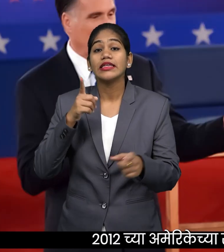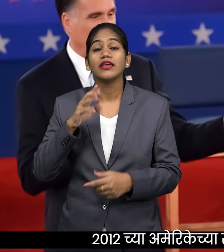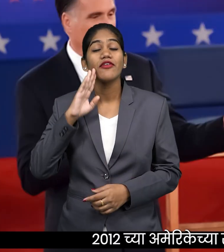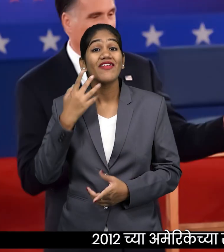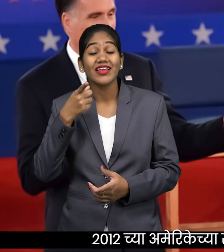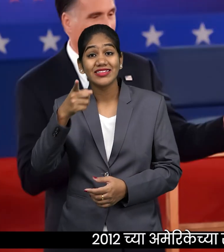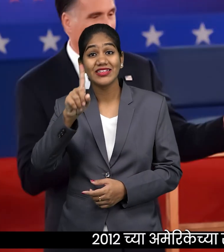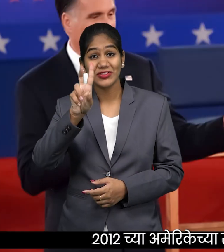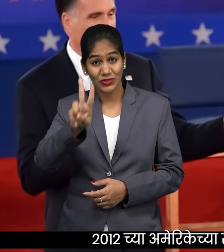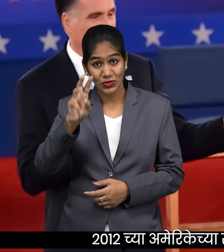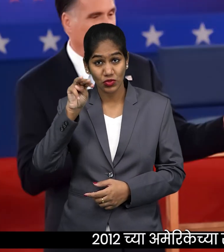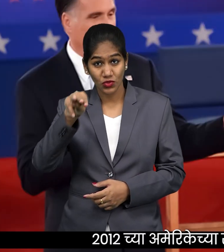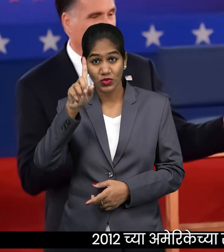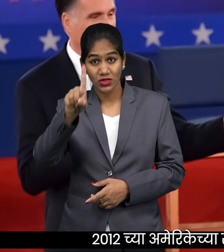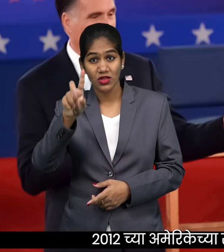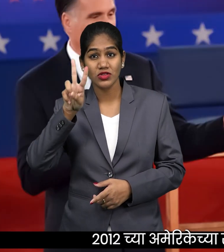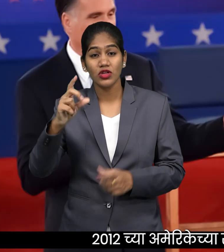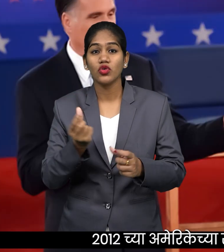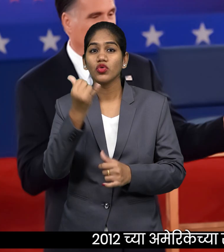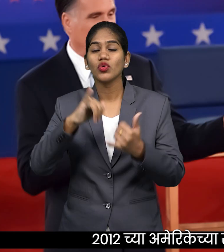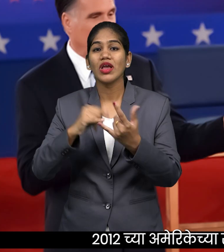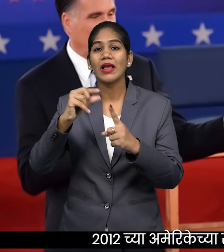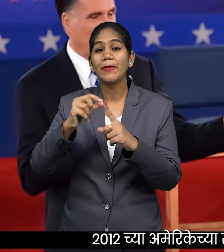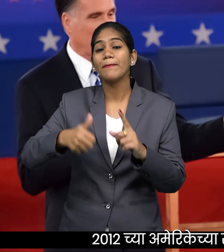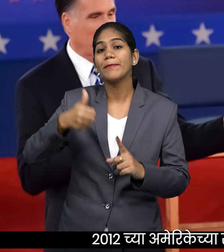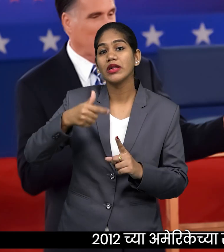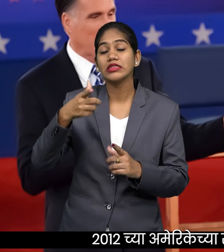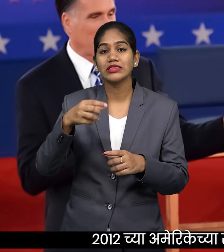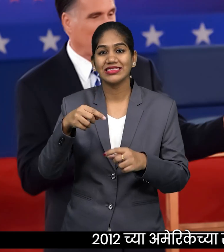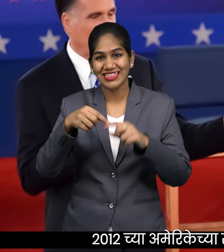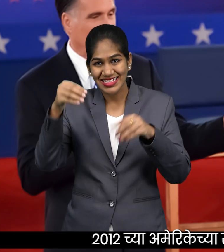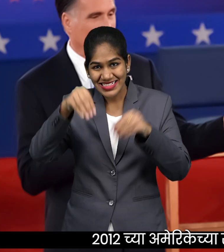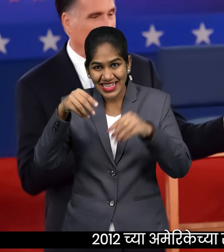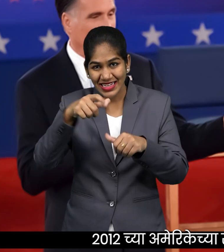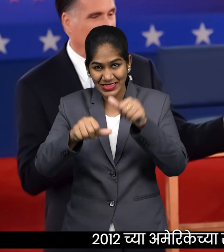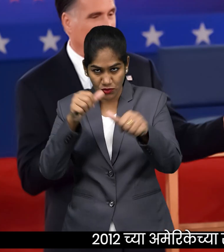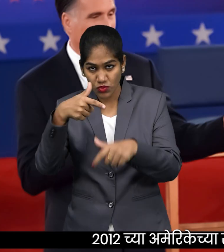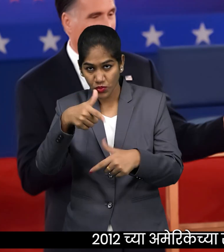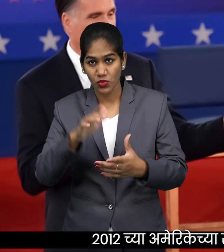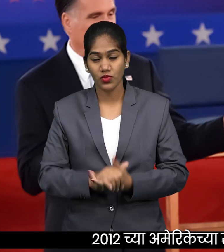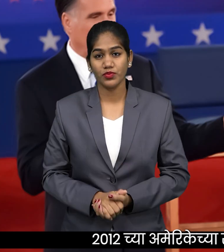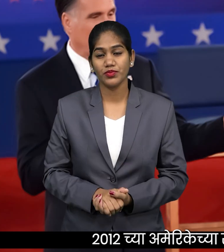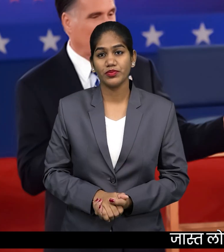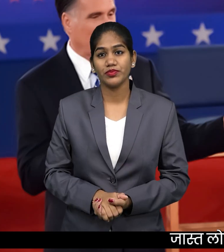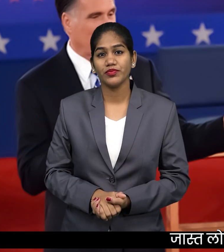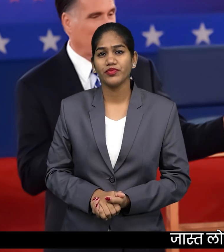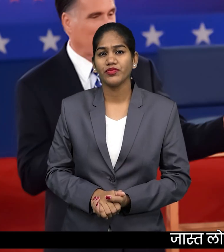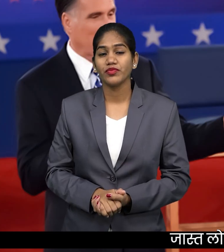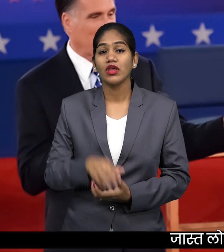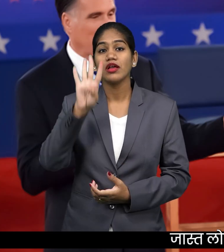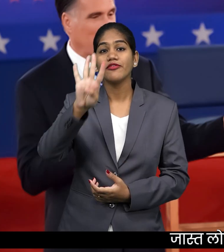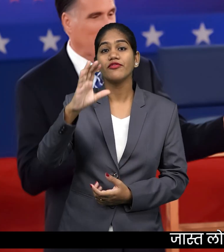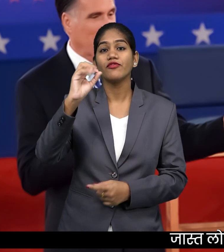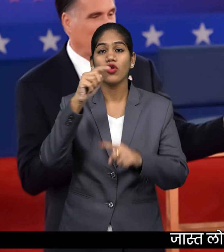(2012) अमेरिकेच्या राष्ट्राध्यक्षाच्या पदाच्या निवडणुकीत 40% पेक्षा जास्त